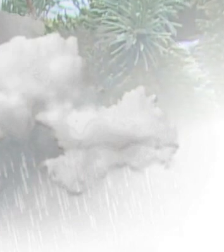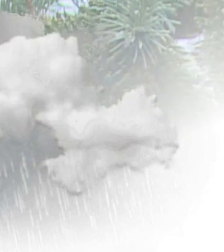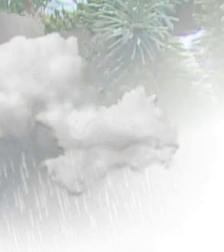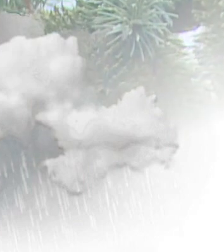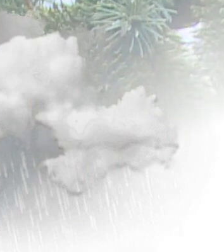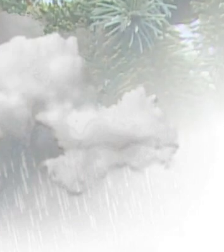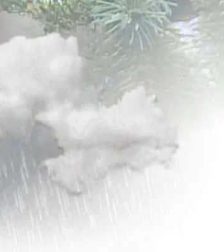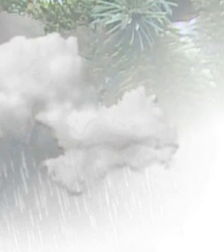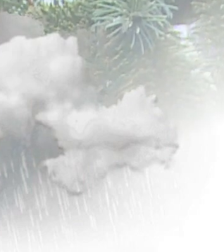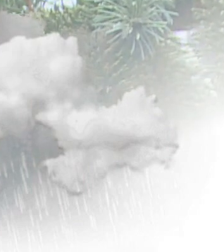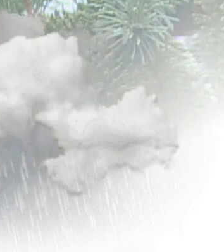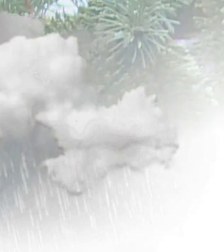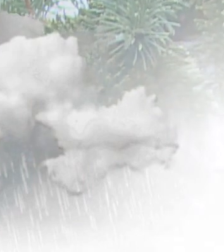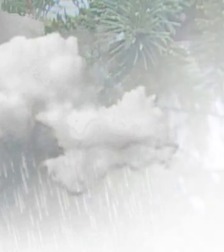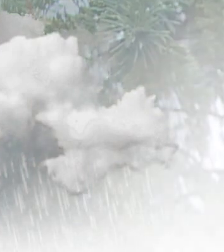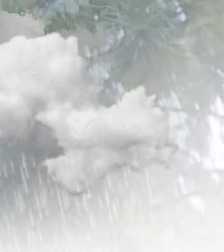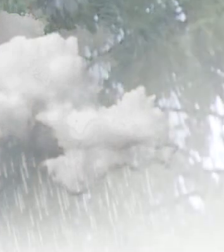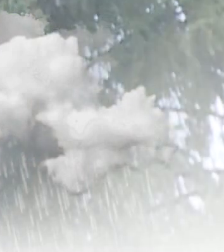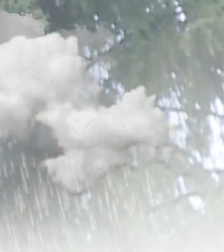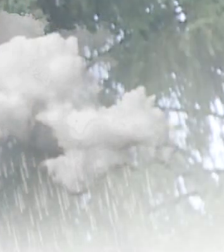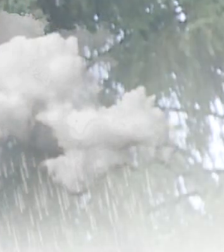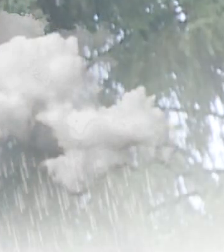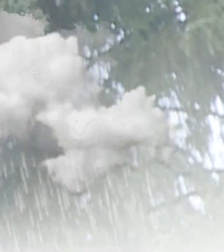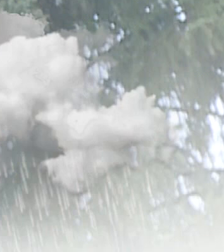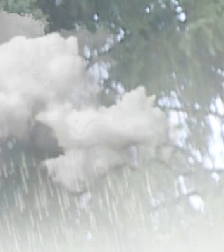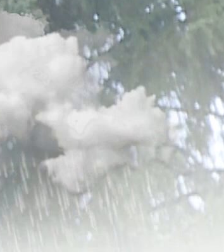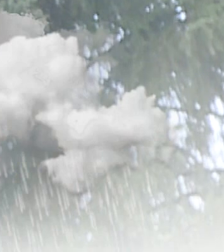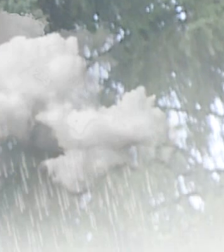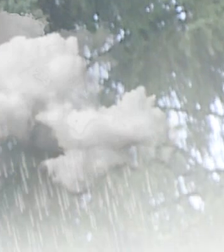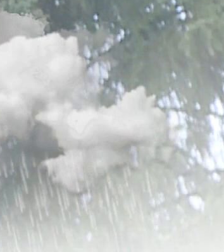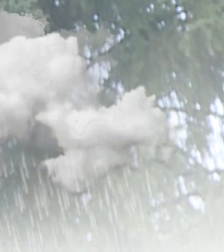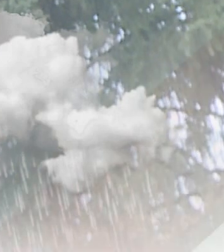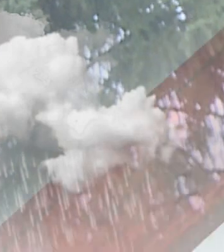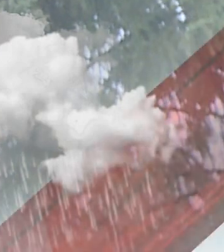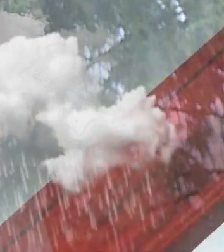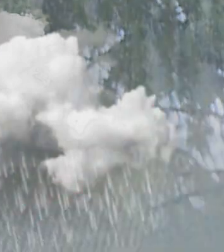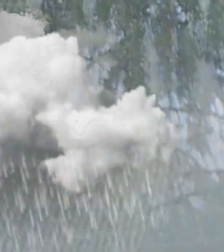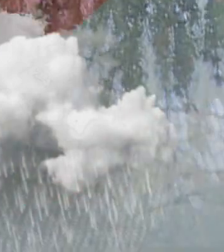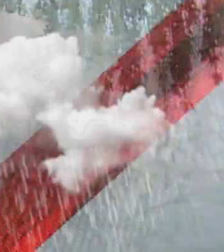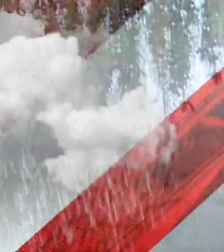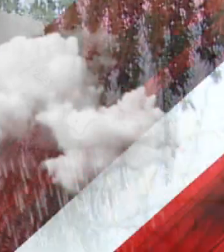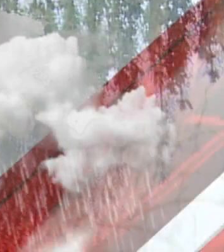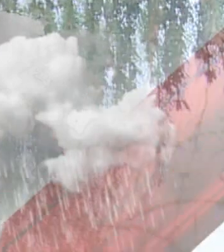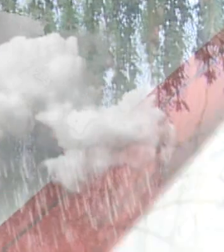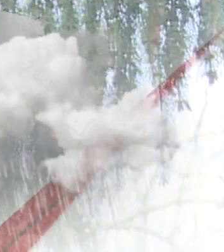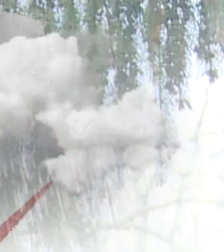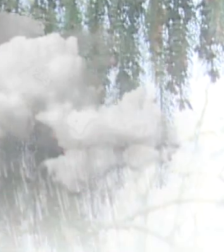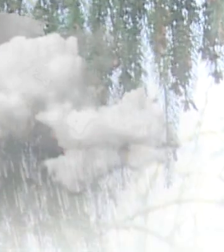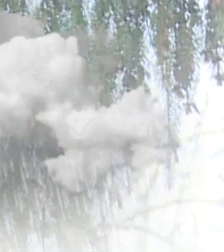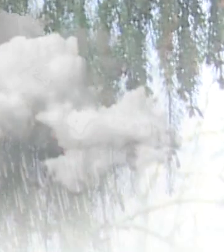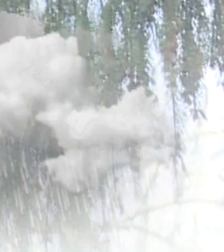раніцай, да плюс 26 днём і да плюс 23 вечарам. Пахмурна, дождж.